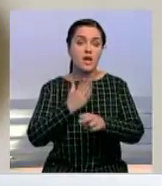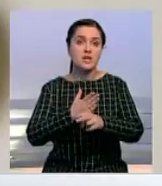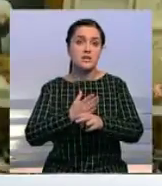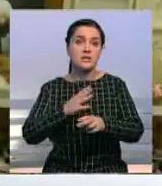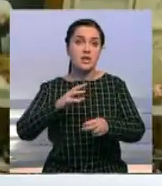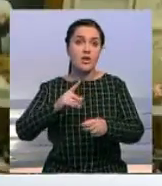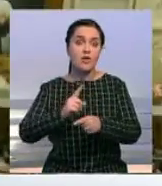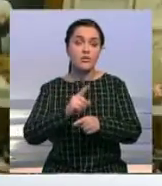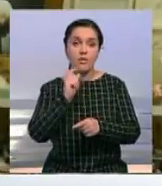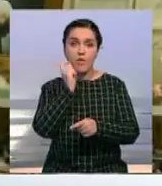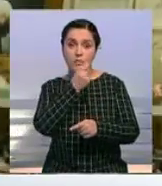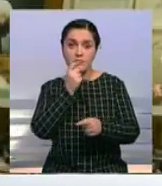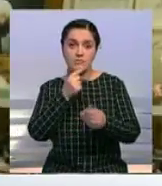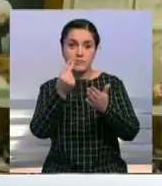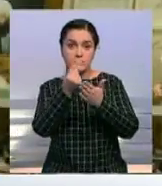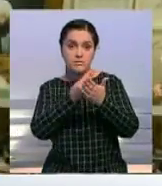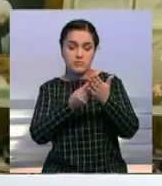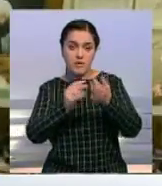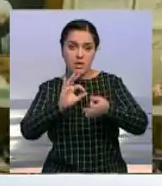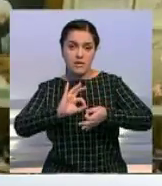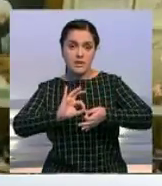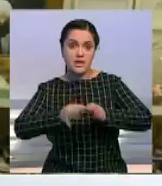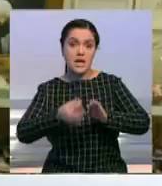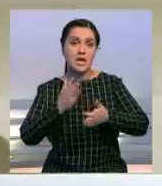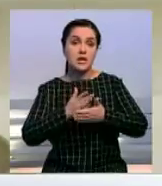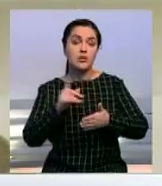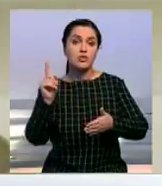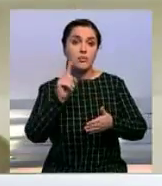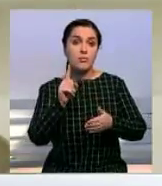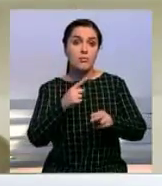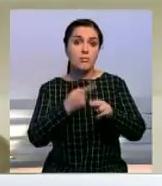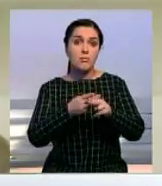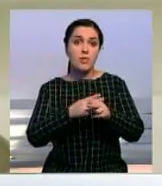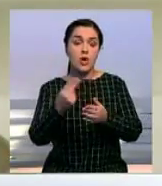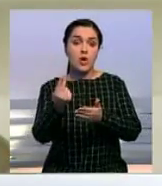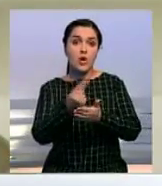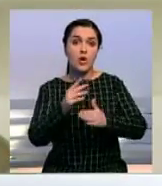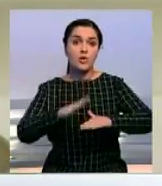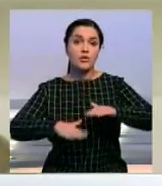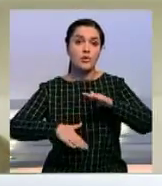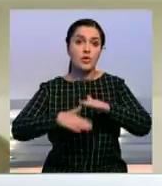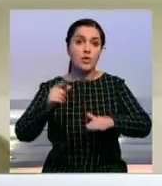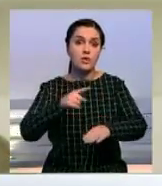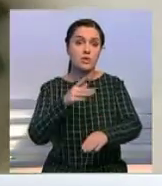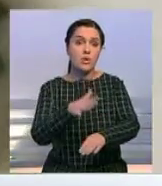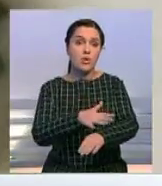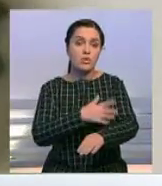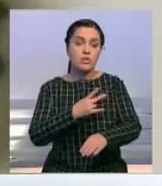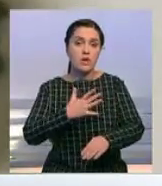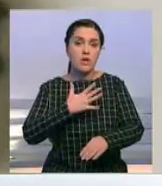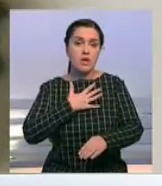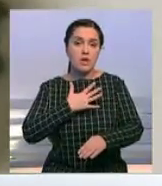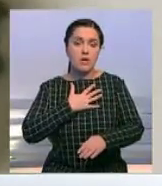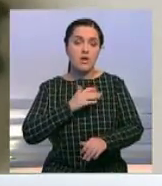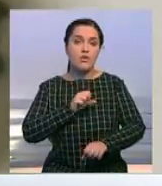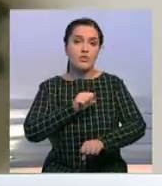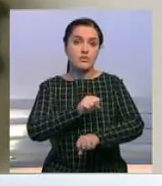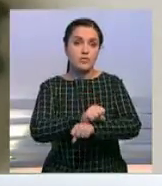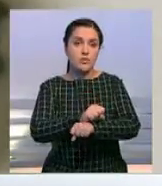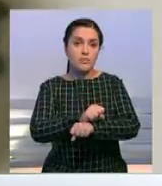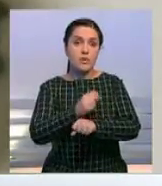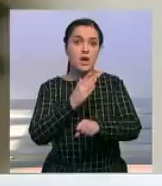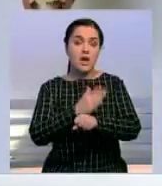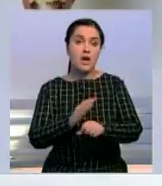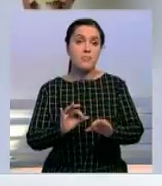напитков и даже губные помады. Во время рабочего процесса, для того чтобы не дергалась рука, художнику приходится надолго